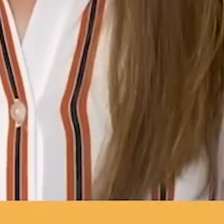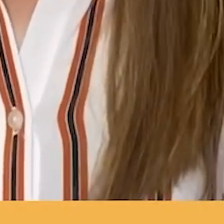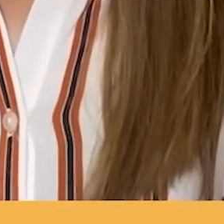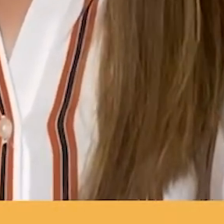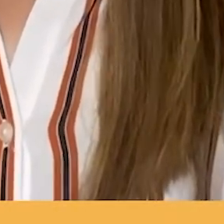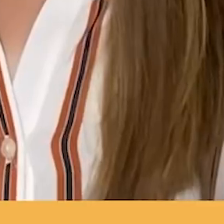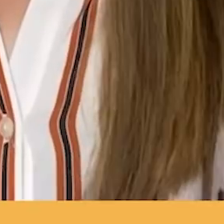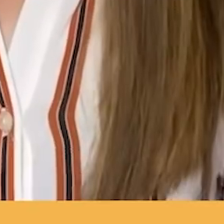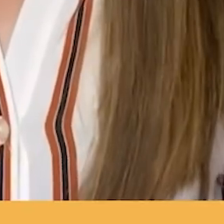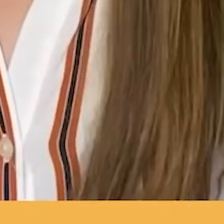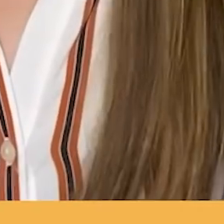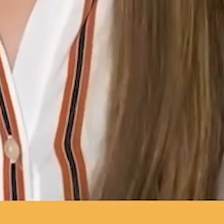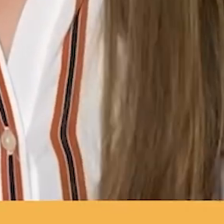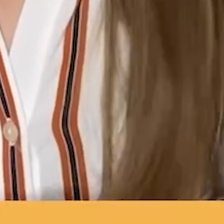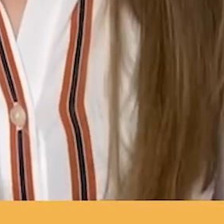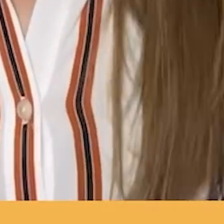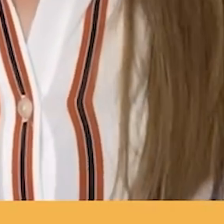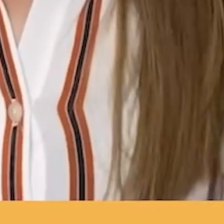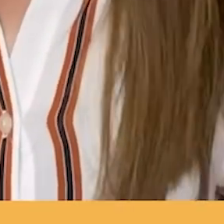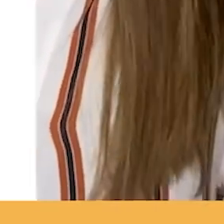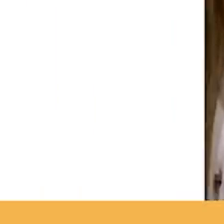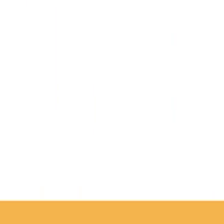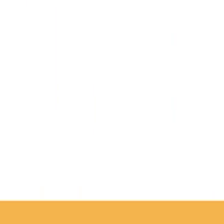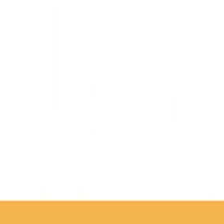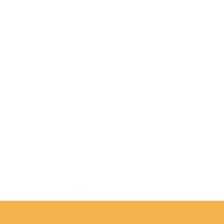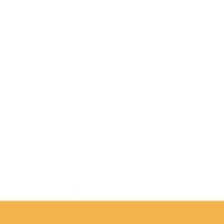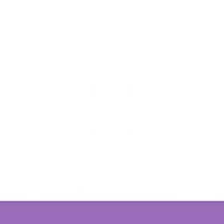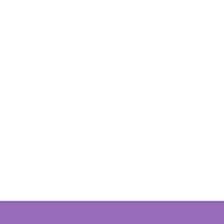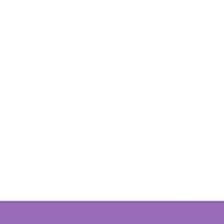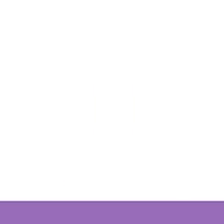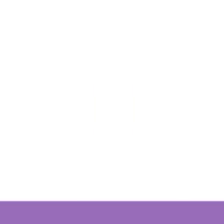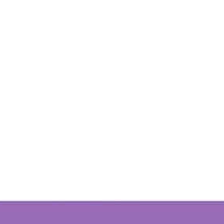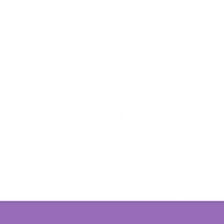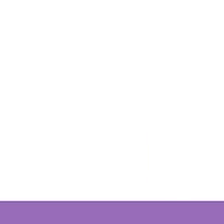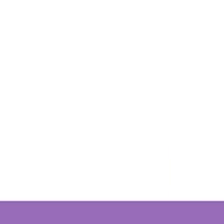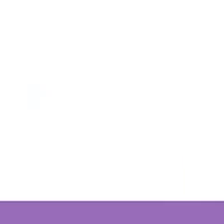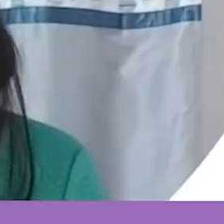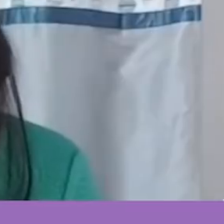habang tayo ay naglalakbay.